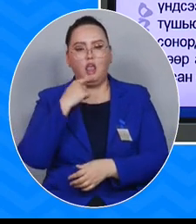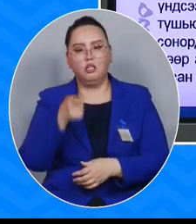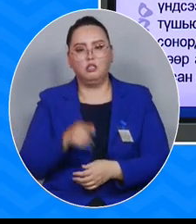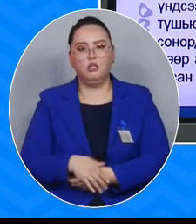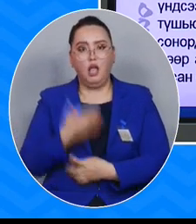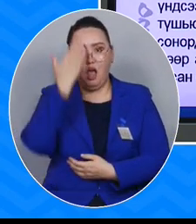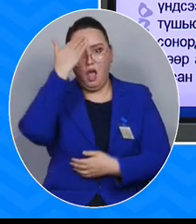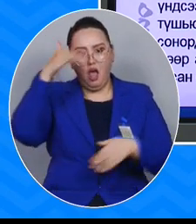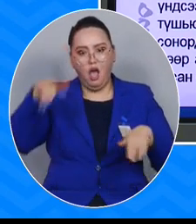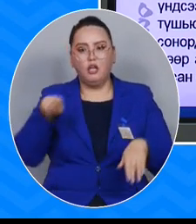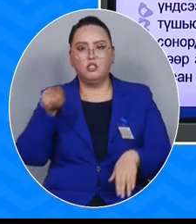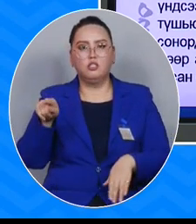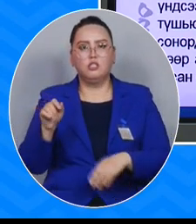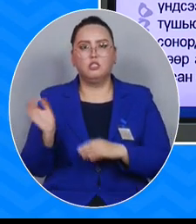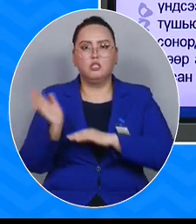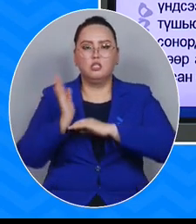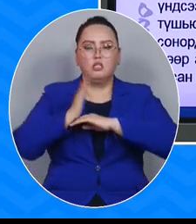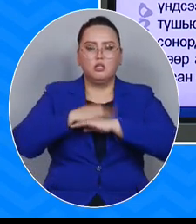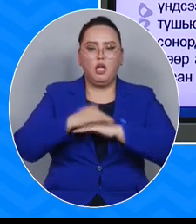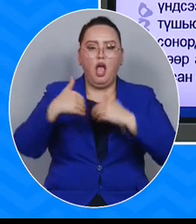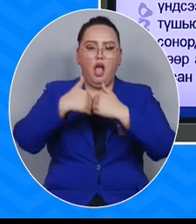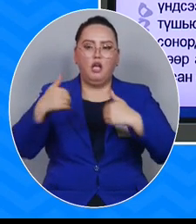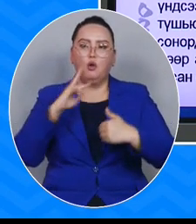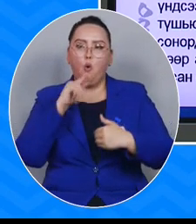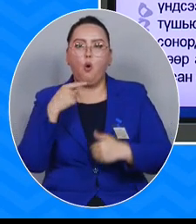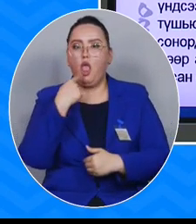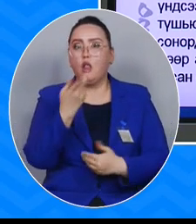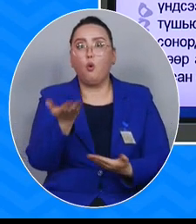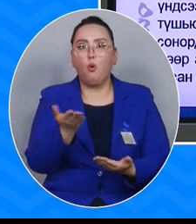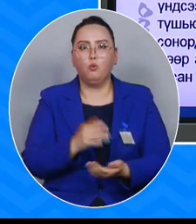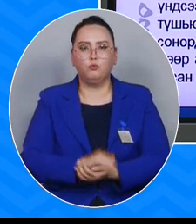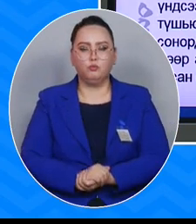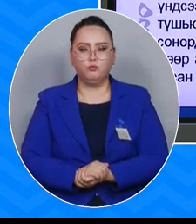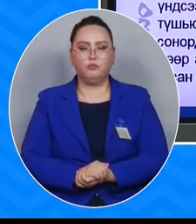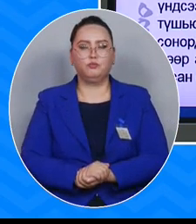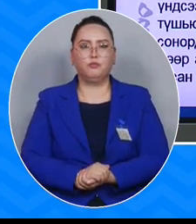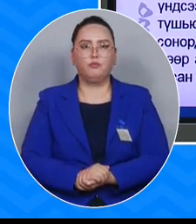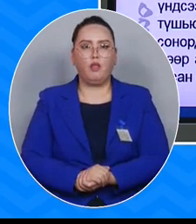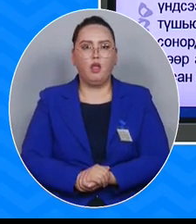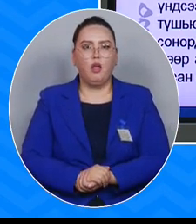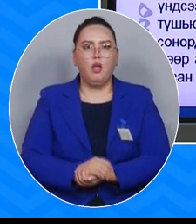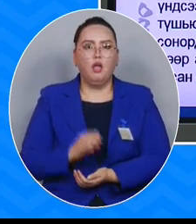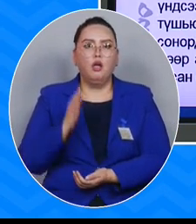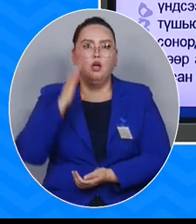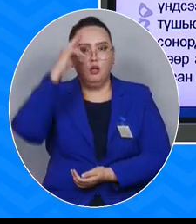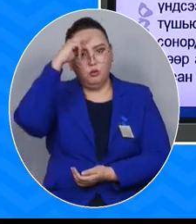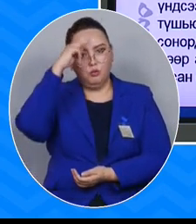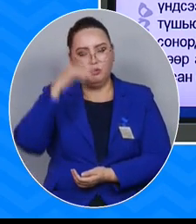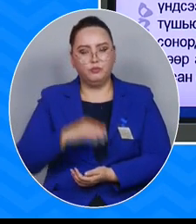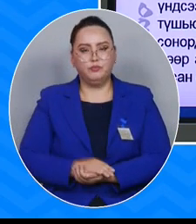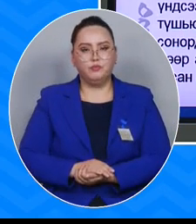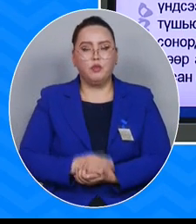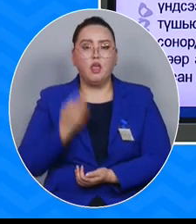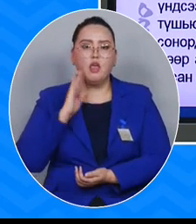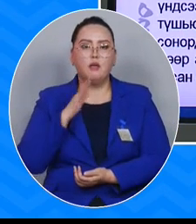айлтху гэв. Хан тэнг эхэн зүүг лэгсэгэн хүнэдгээд хан харц бэднээс хаагчан удсан хуагчан энгэн таныгаа